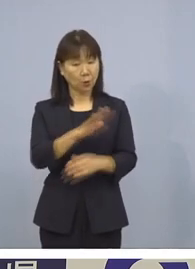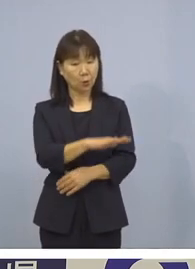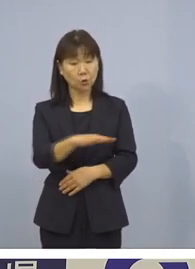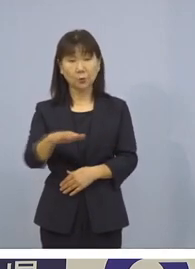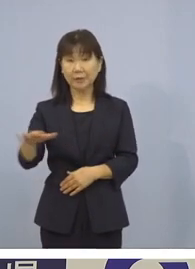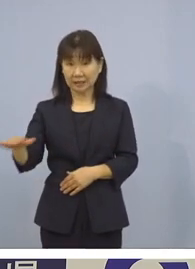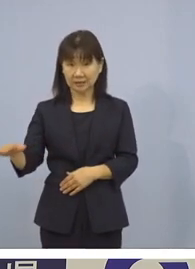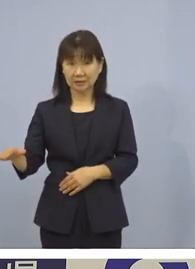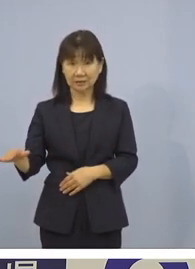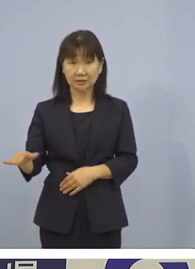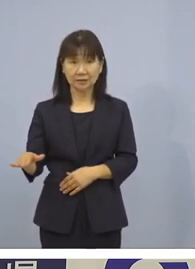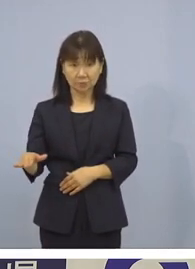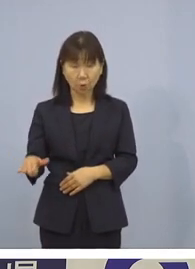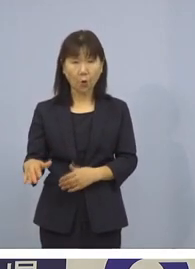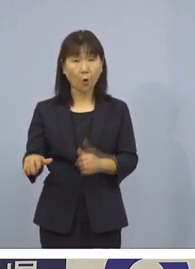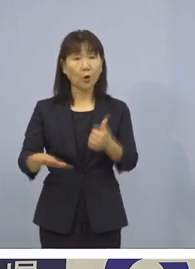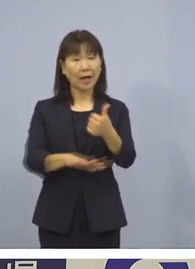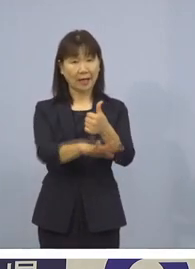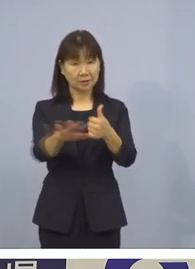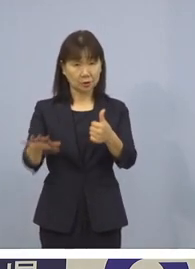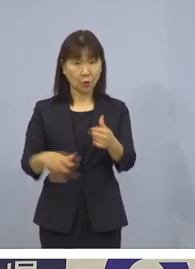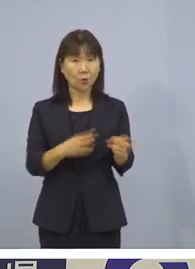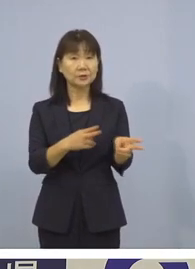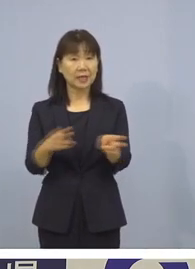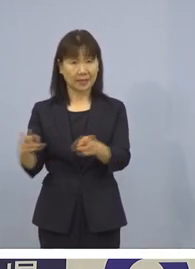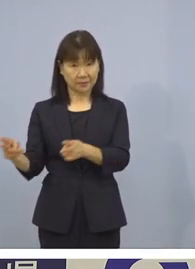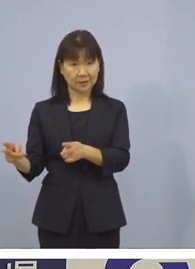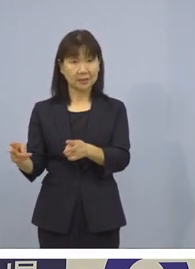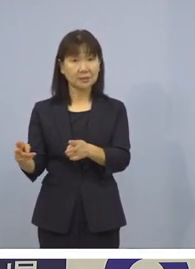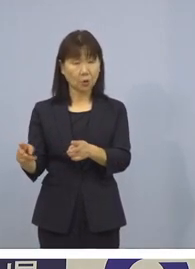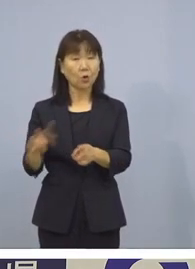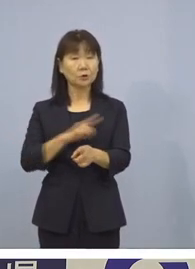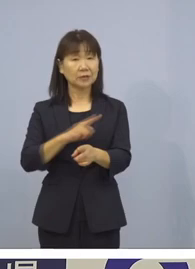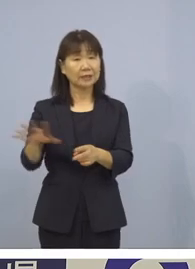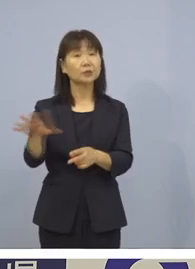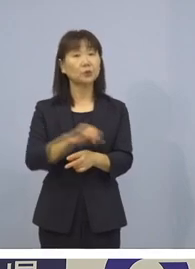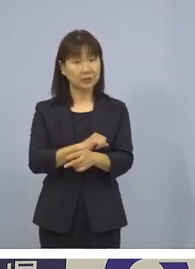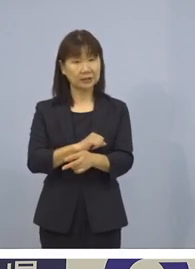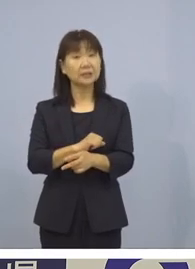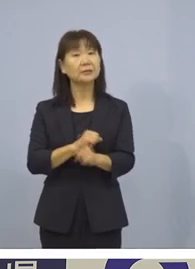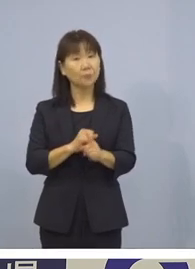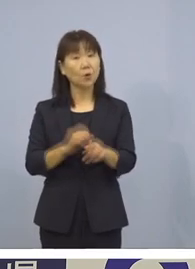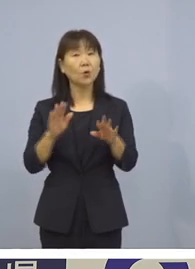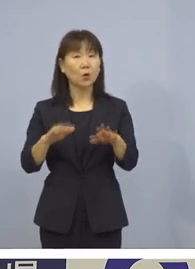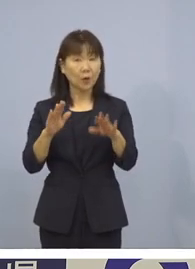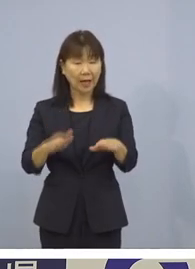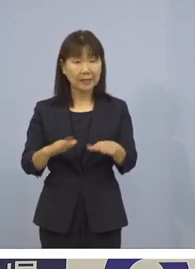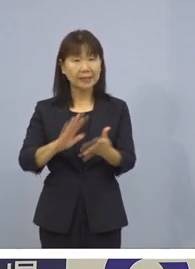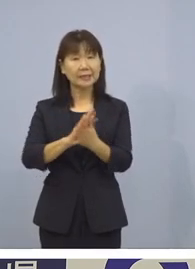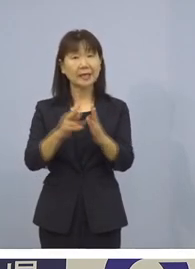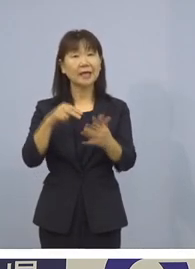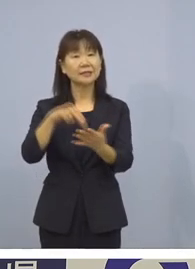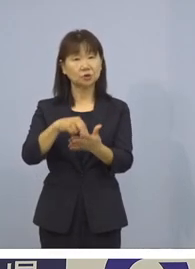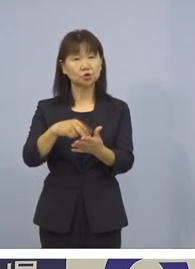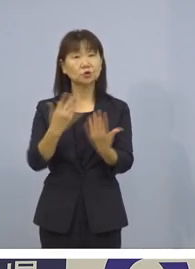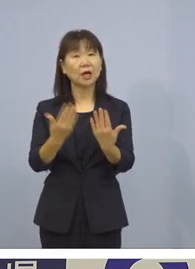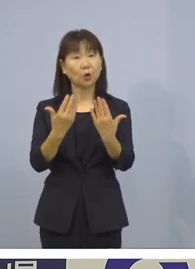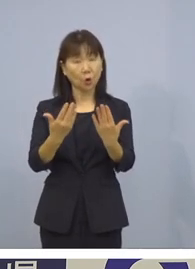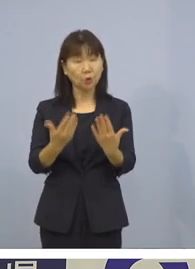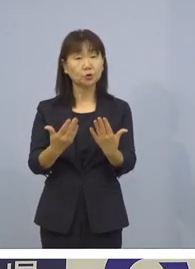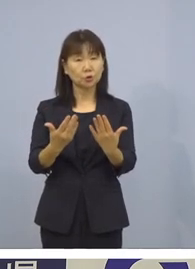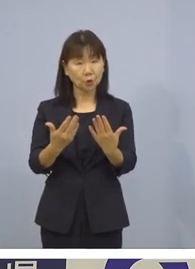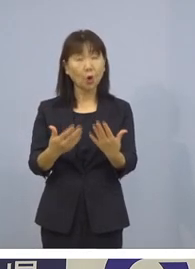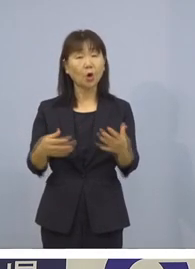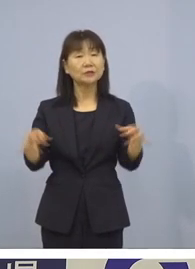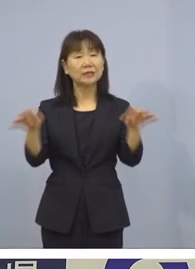ですね、環境整備、まあ、こういったものの先取りもですね、今回県立学校の施設防災機能